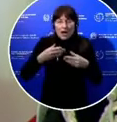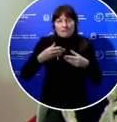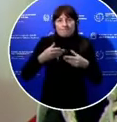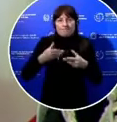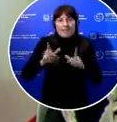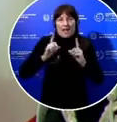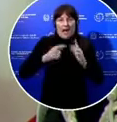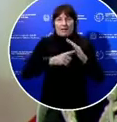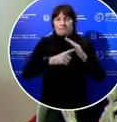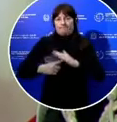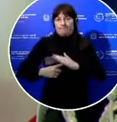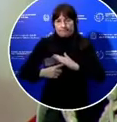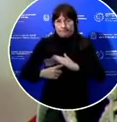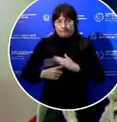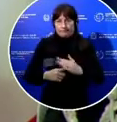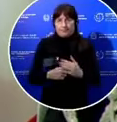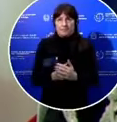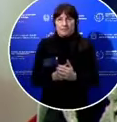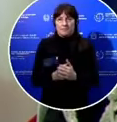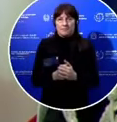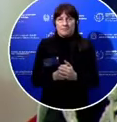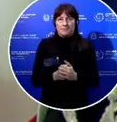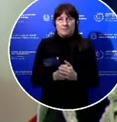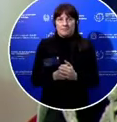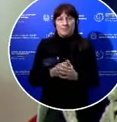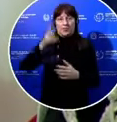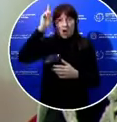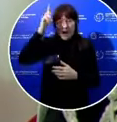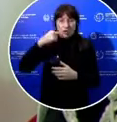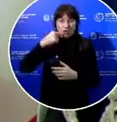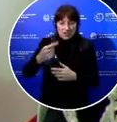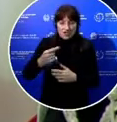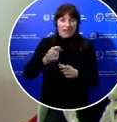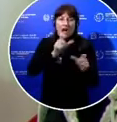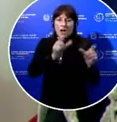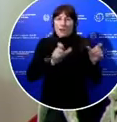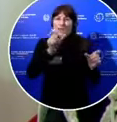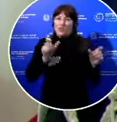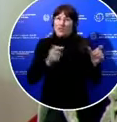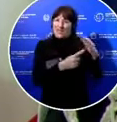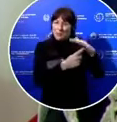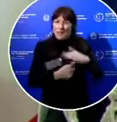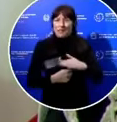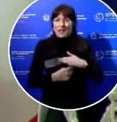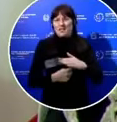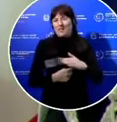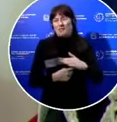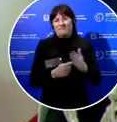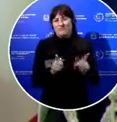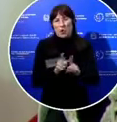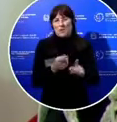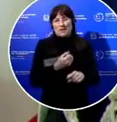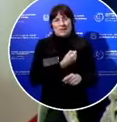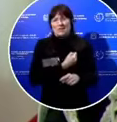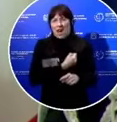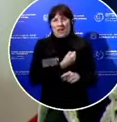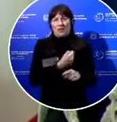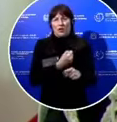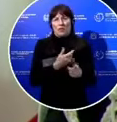Condannando alla clandestinità, diceva ancora Don Gallo, i consumatori dipendenti li si sospinge, soprattutto i più